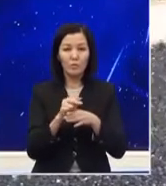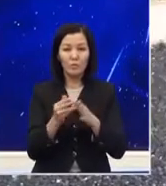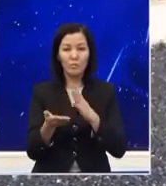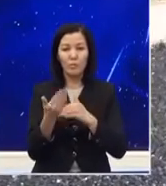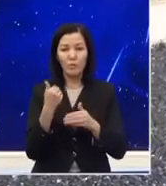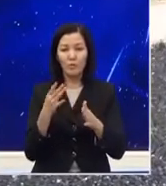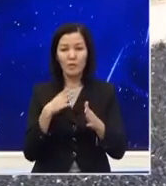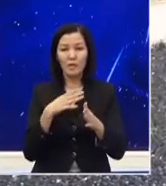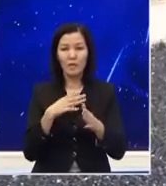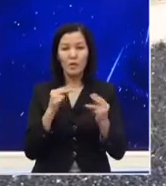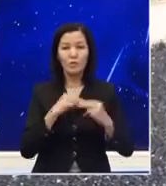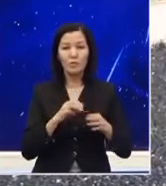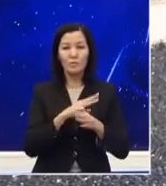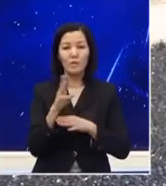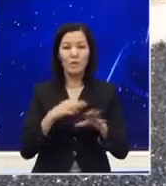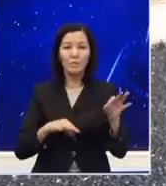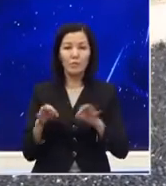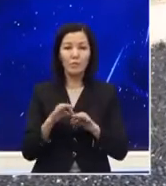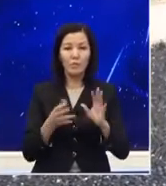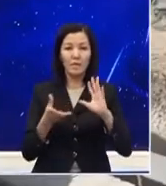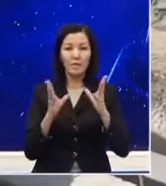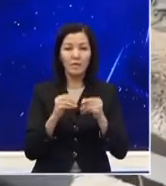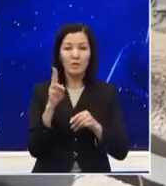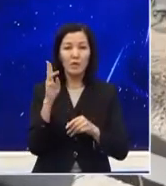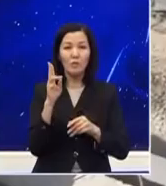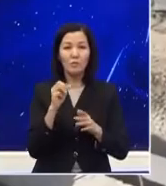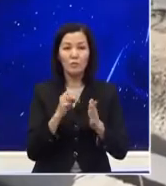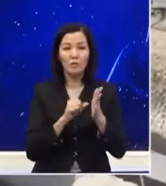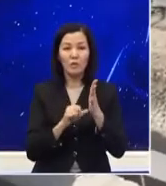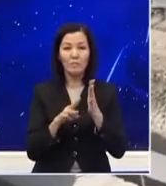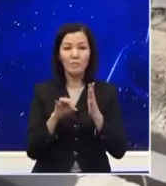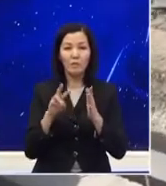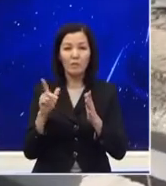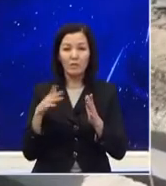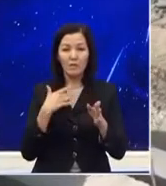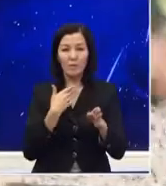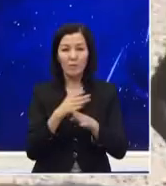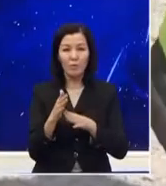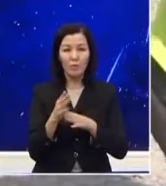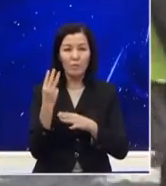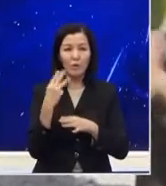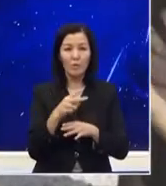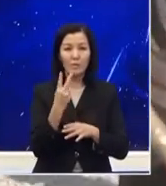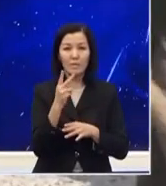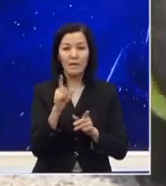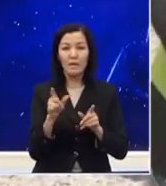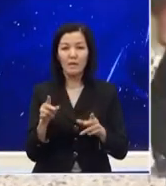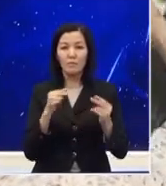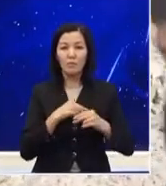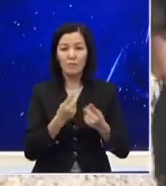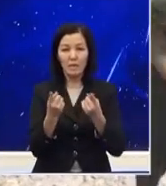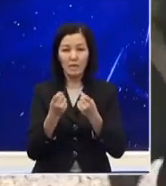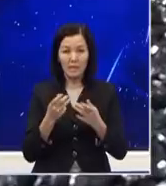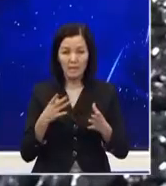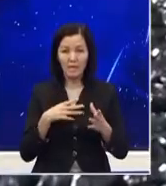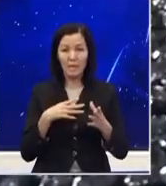болмапты. Жұмыспен қамту жол картасы аясында биыл 360 миллион теңге қаржы бөлініп, аясында 32 адам жұмысқа тартылған. Бұл